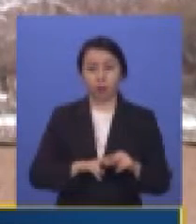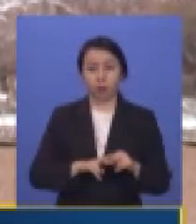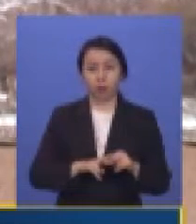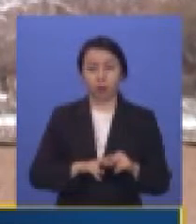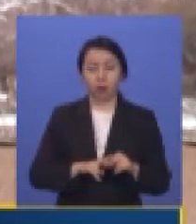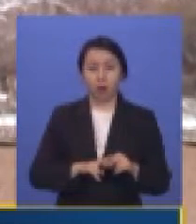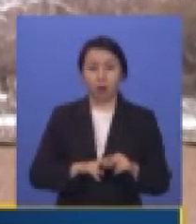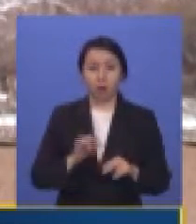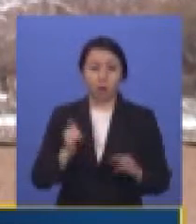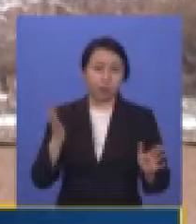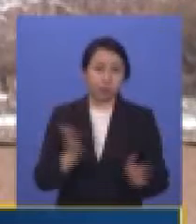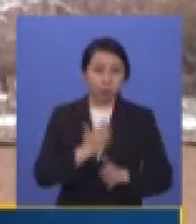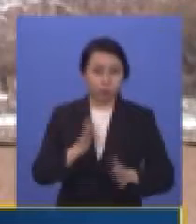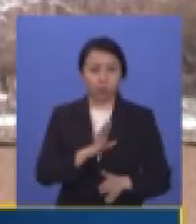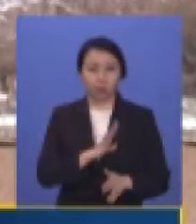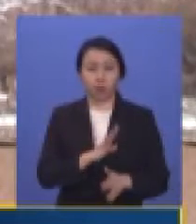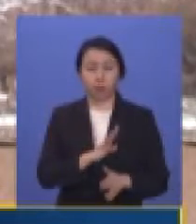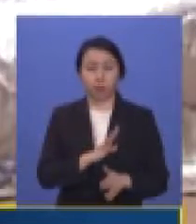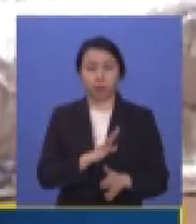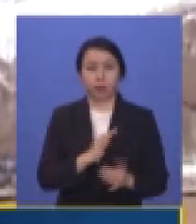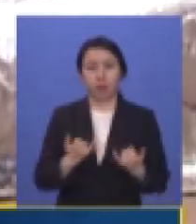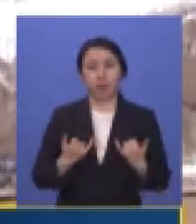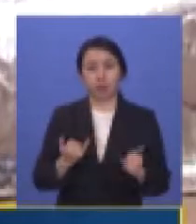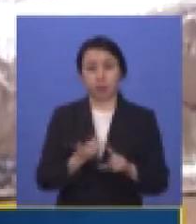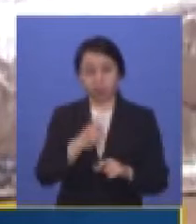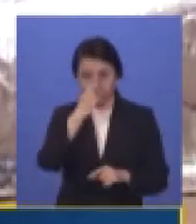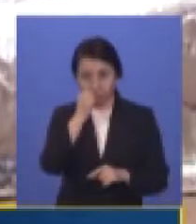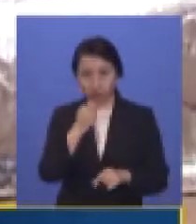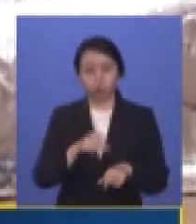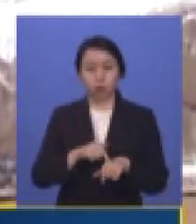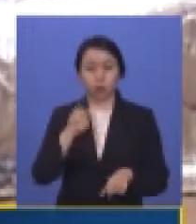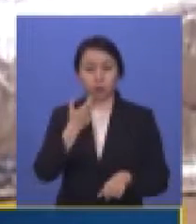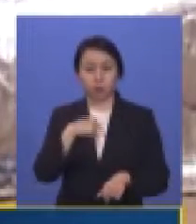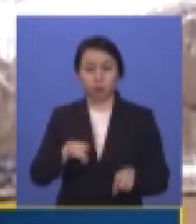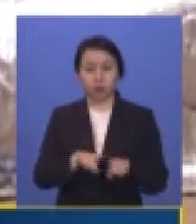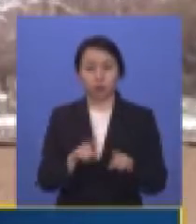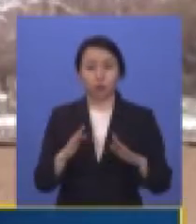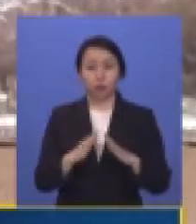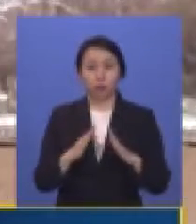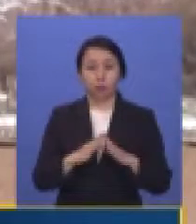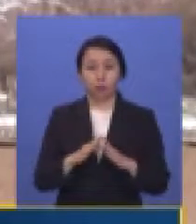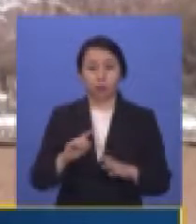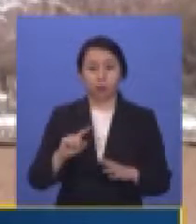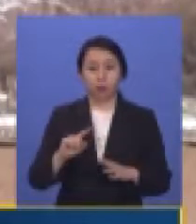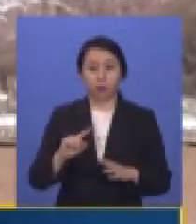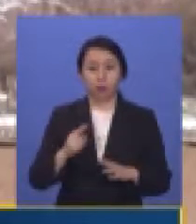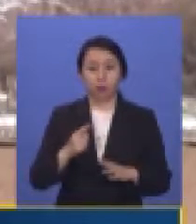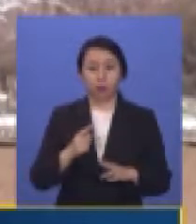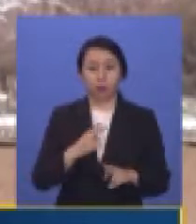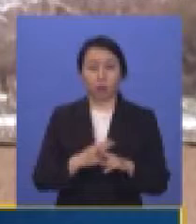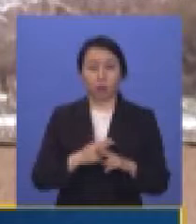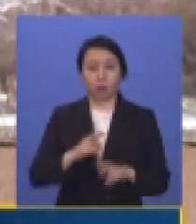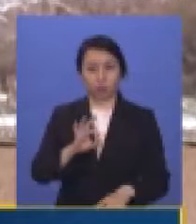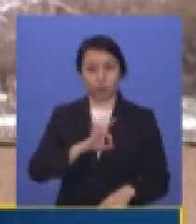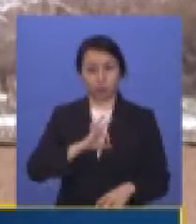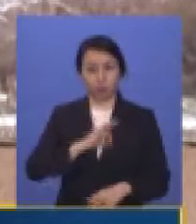погоду мы выступали. Но для нас было это привычно, поэтому мы чувствовали себя как у себя дома. Первую бронзовую медаль